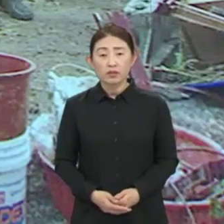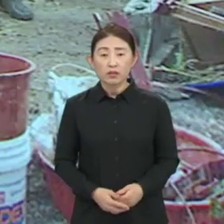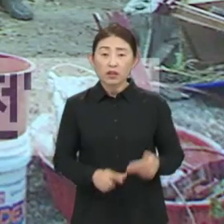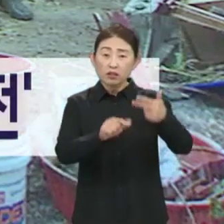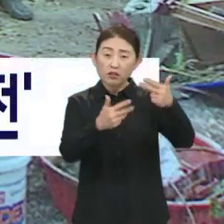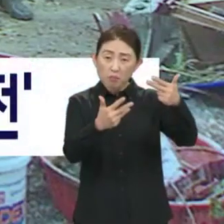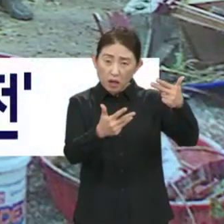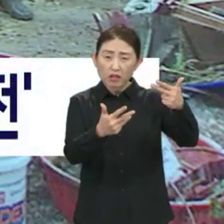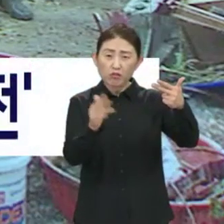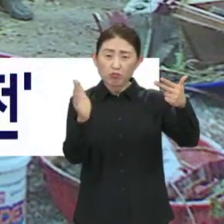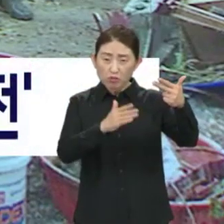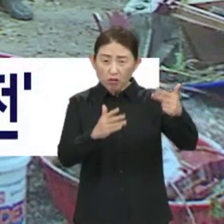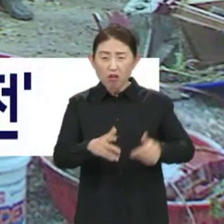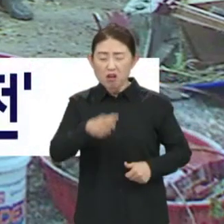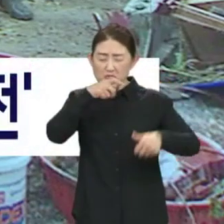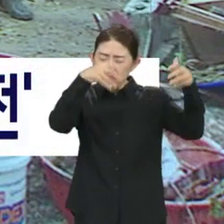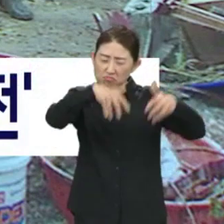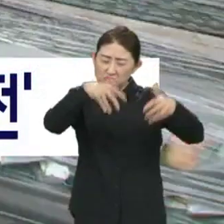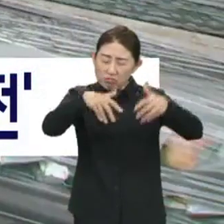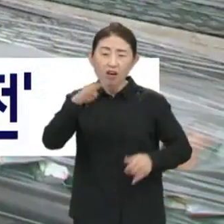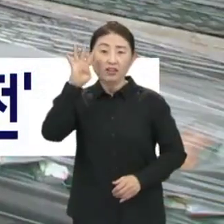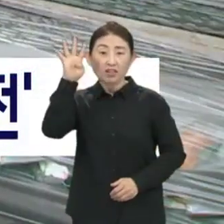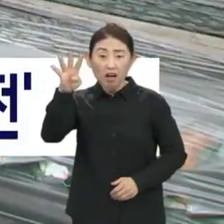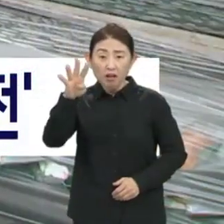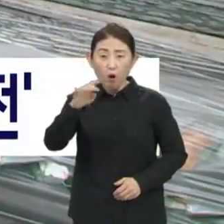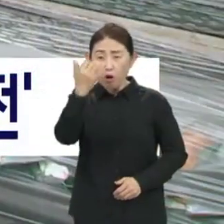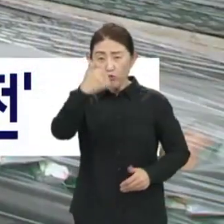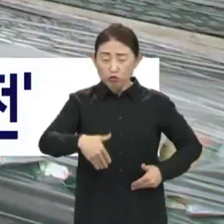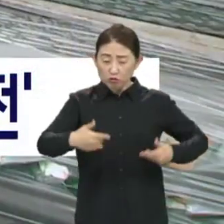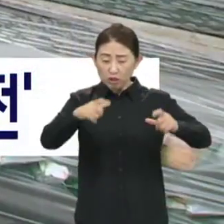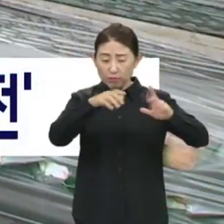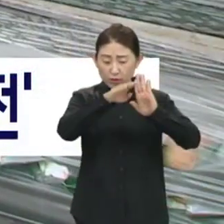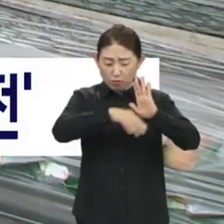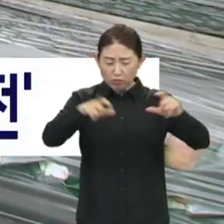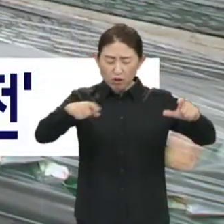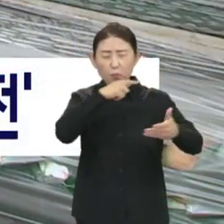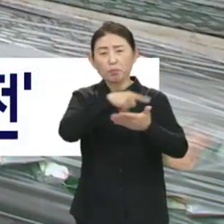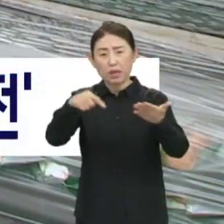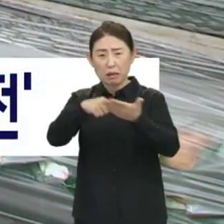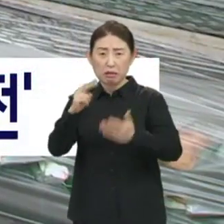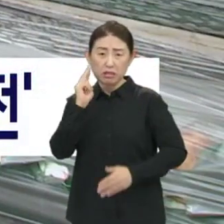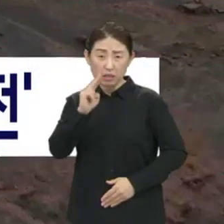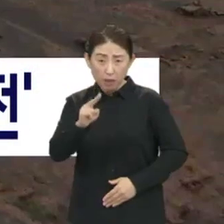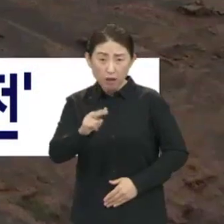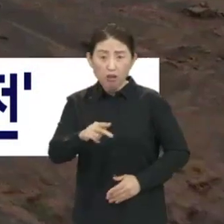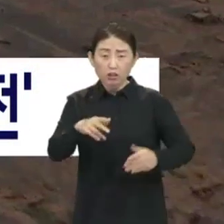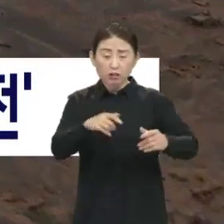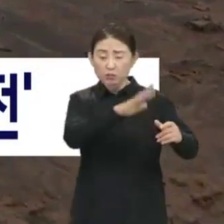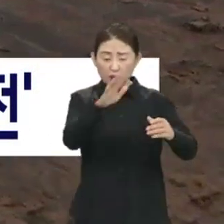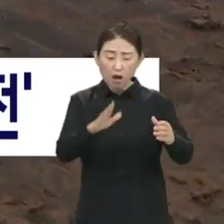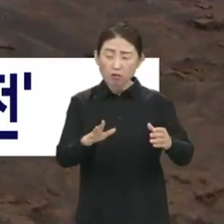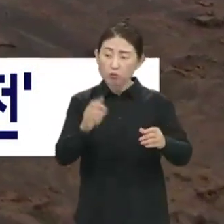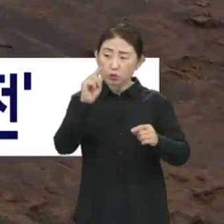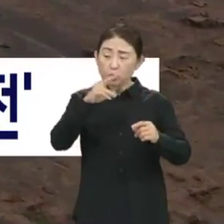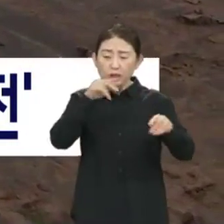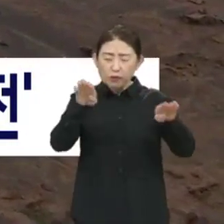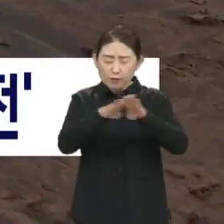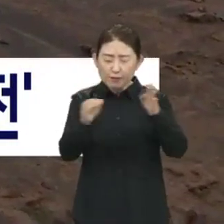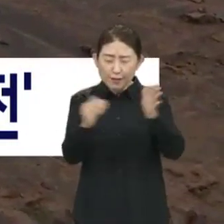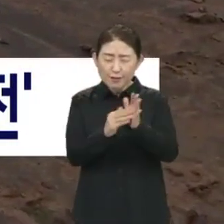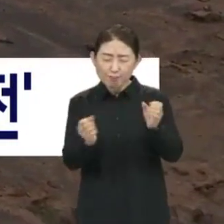지난 8일부터 사흘 동안 내린 집중호우로 피해를 입은 충남 남부 시군들이 이번 주말 복구 마무리를 위해 총력을